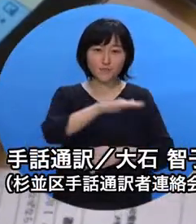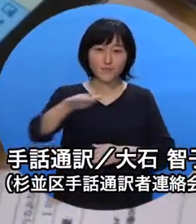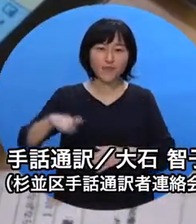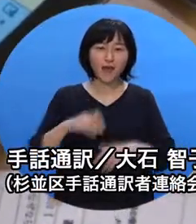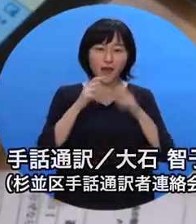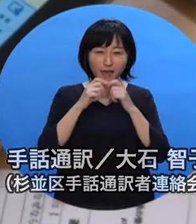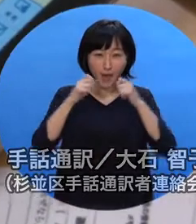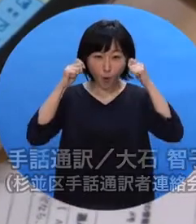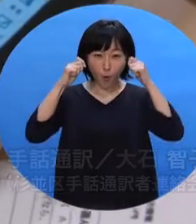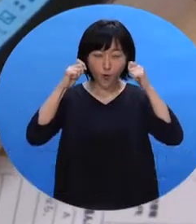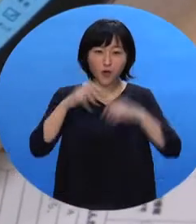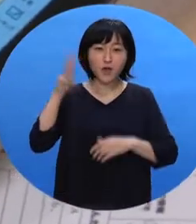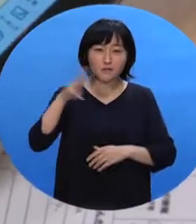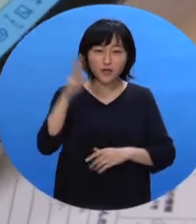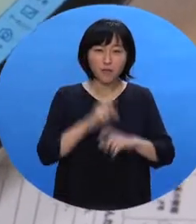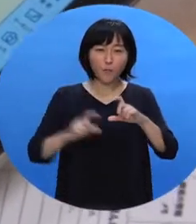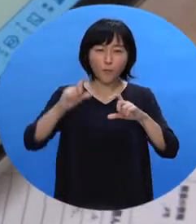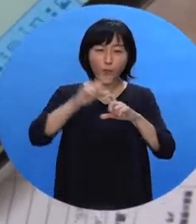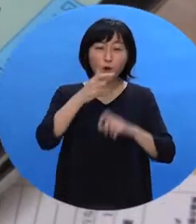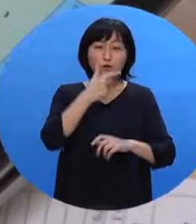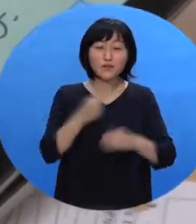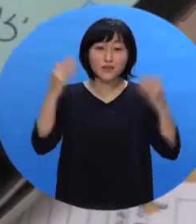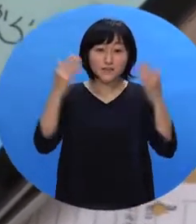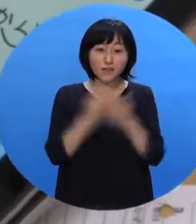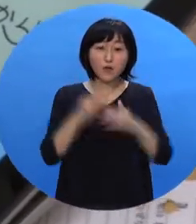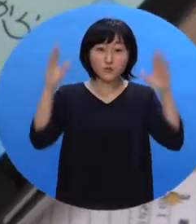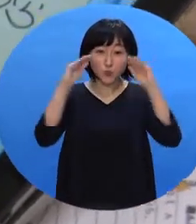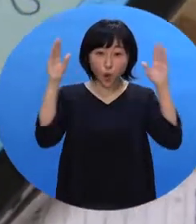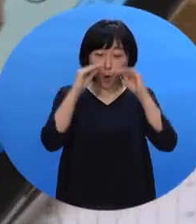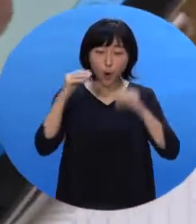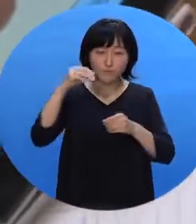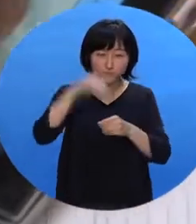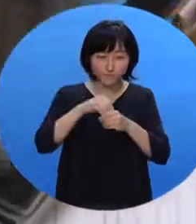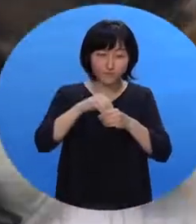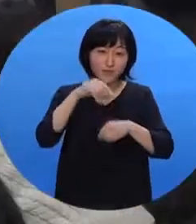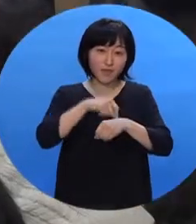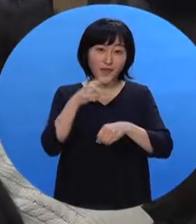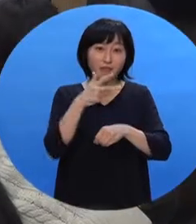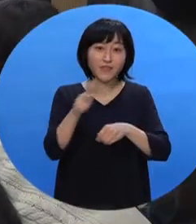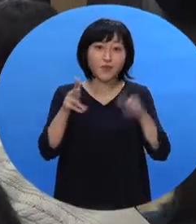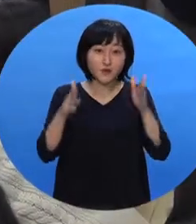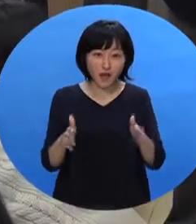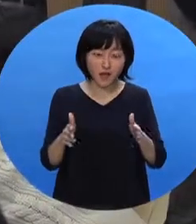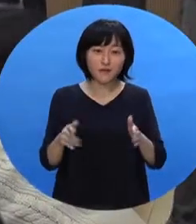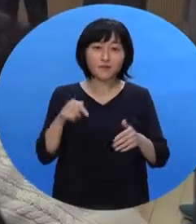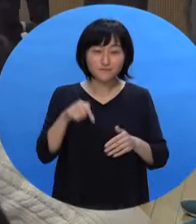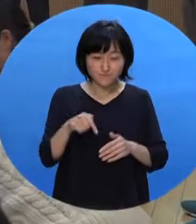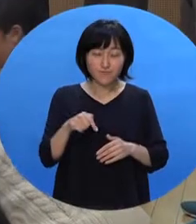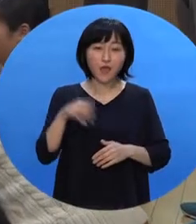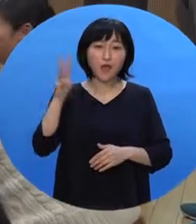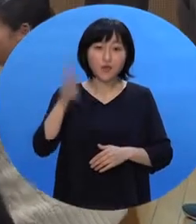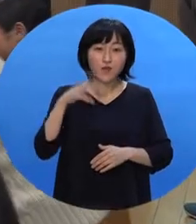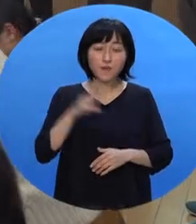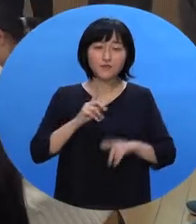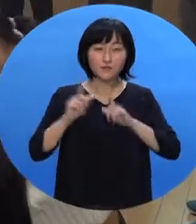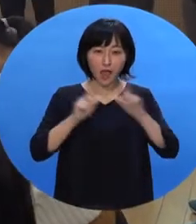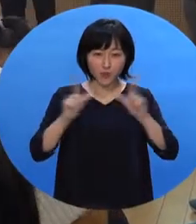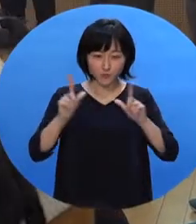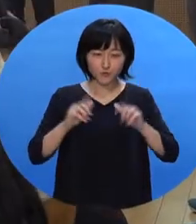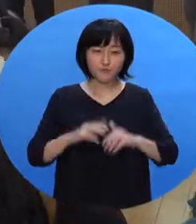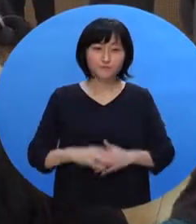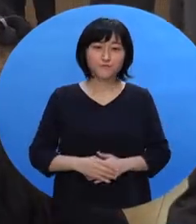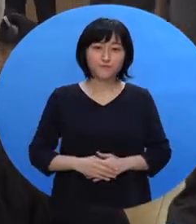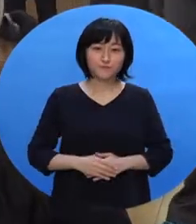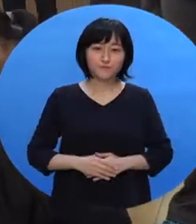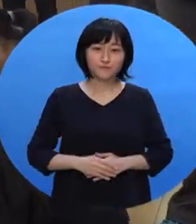区民の皆さんの笑顔など、杉並がもっともっと好きになる情報がぎゅーっと詰まった7分間、それが杉